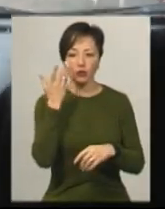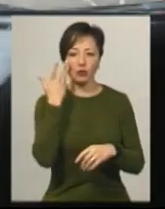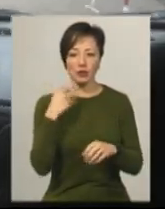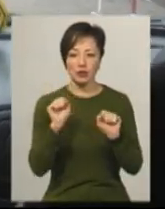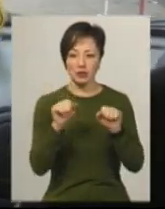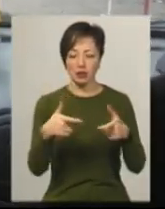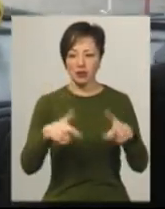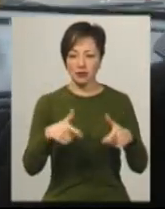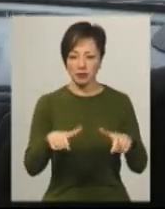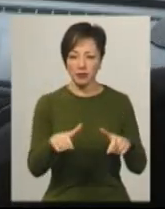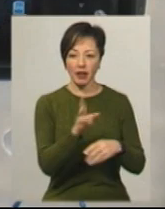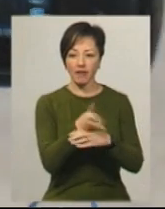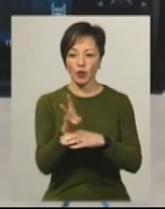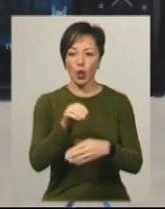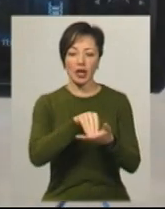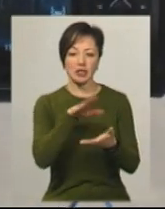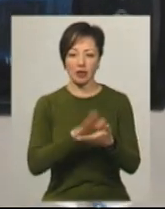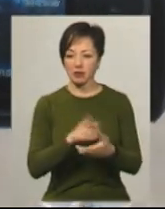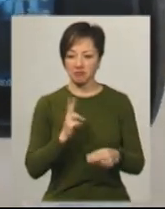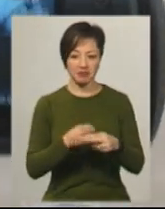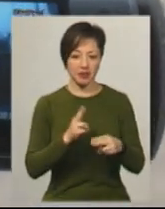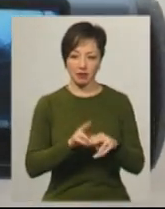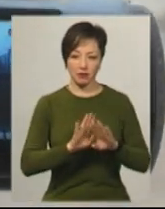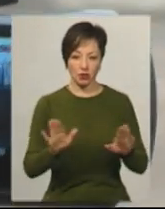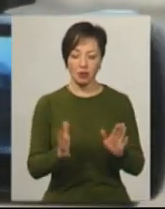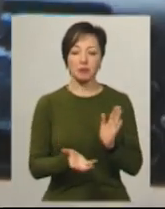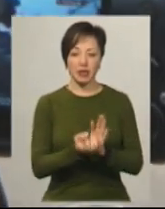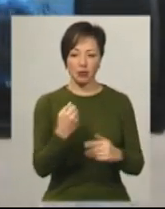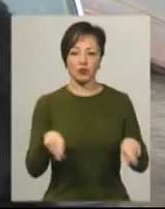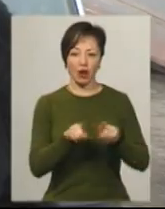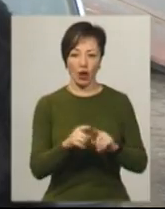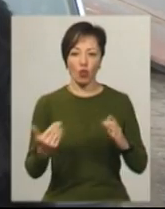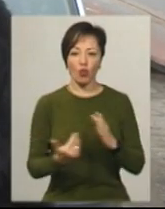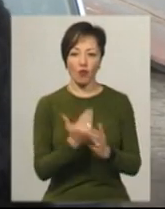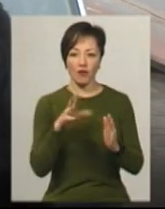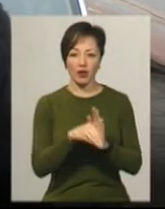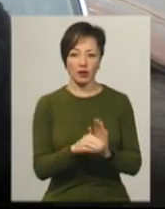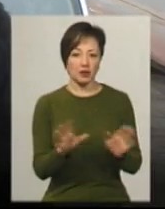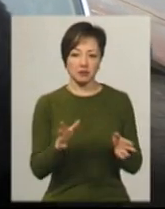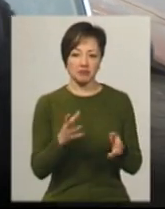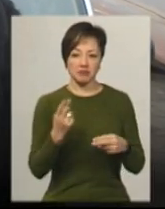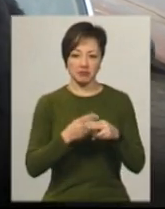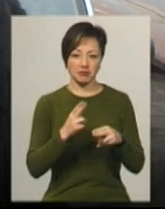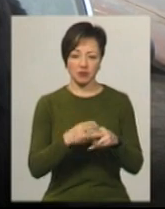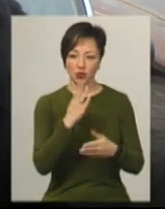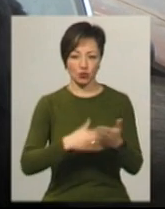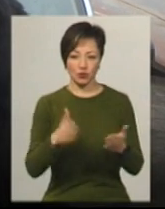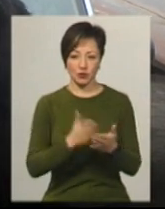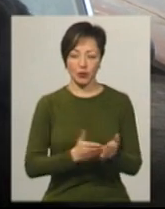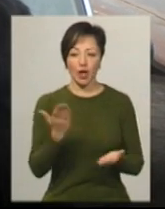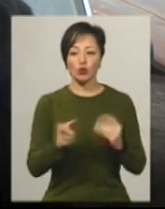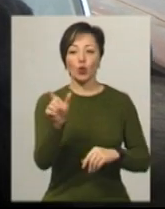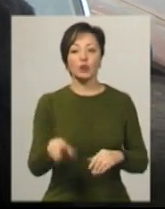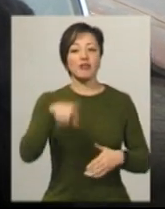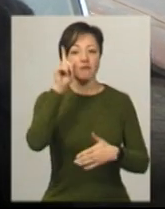здачі практичного водіння відеореєстратори їй не заважали і вона підтримує таке нововведення. Вони не відволікають зовсім. Якщо